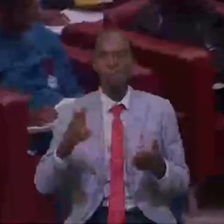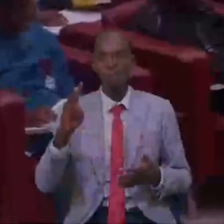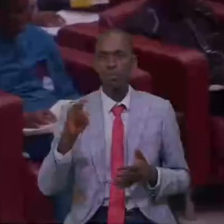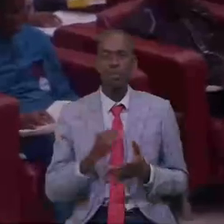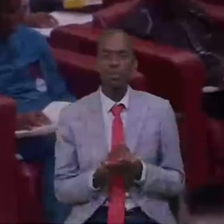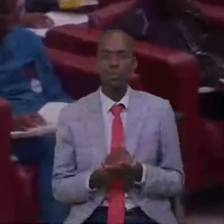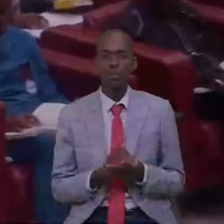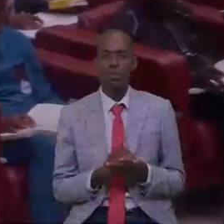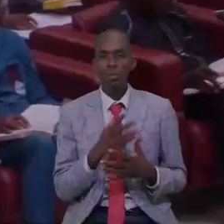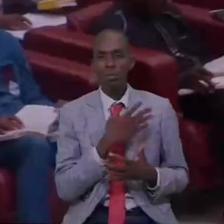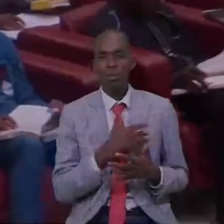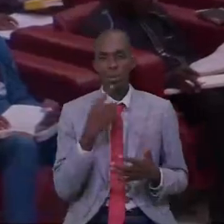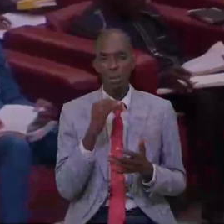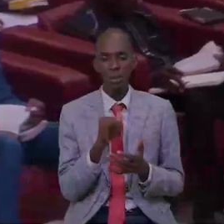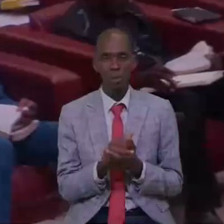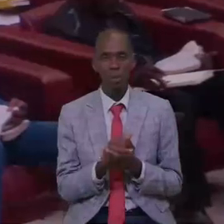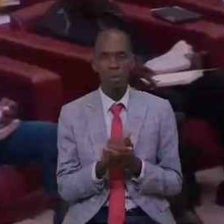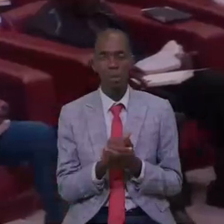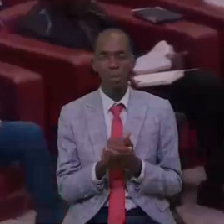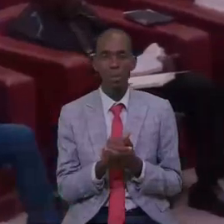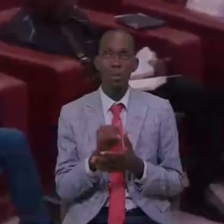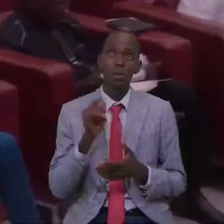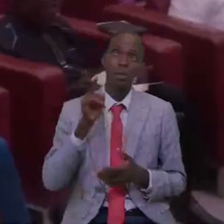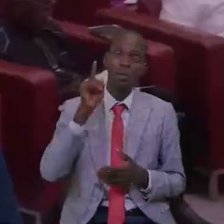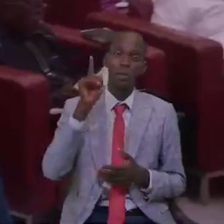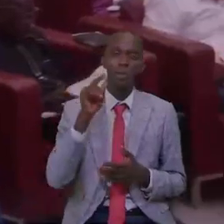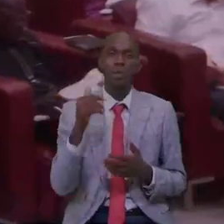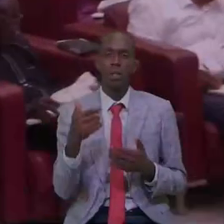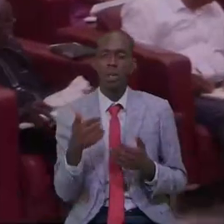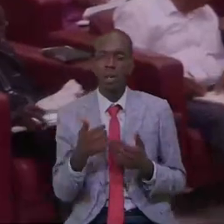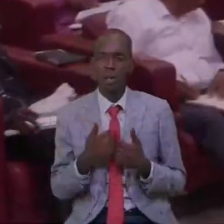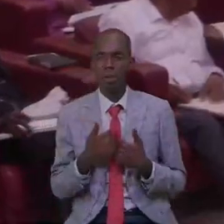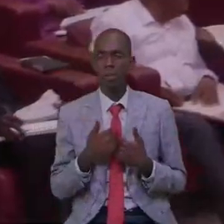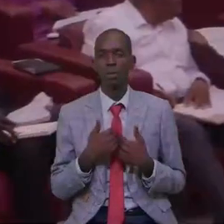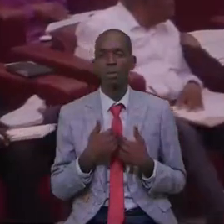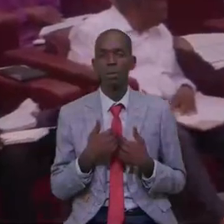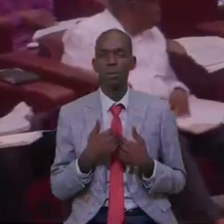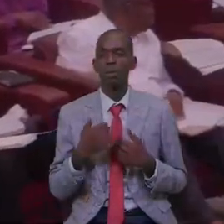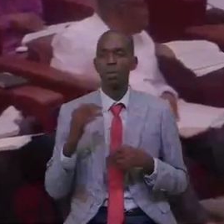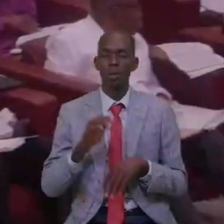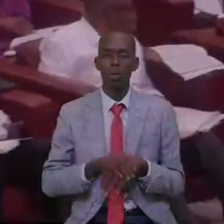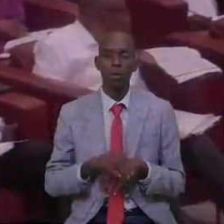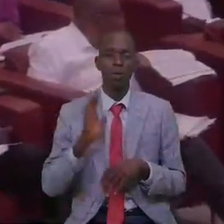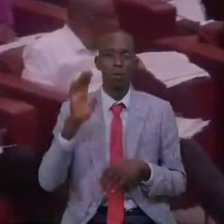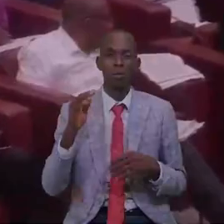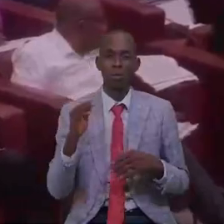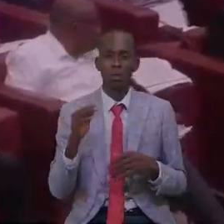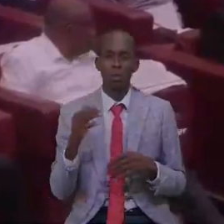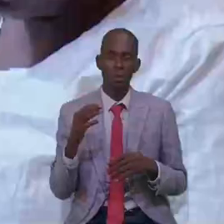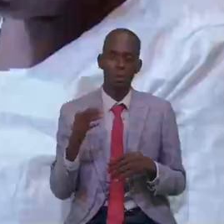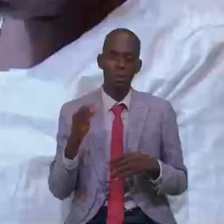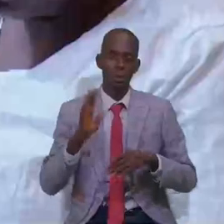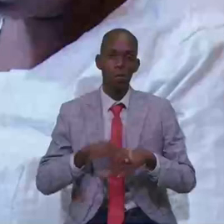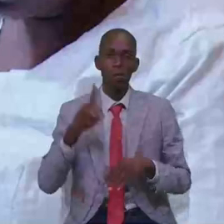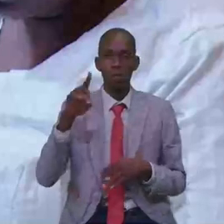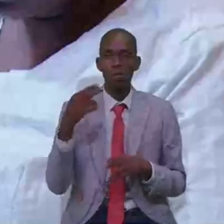il avait sur son vêtement et sur sa cuisse un nom écrit, Roi des